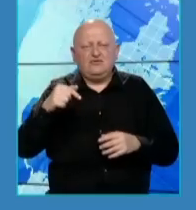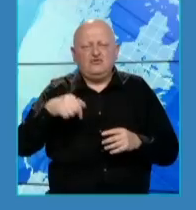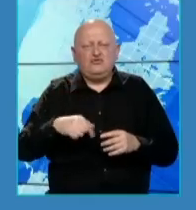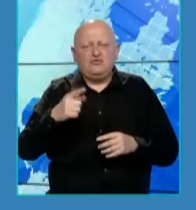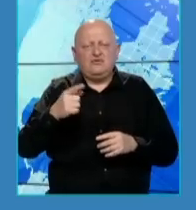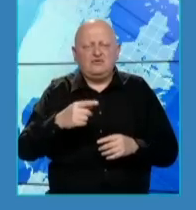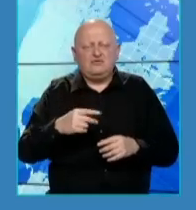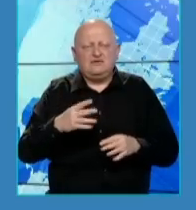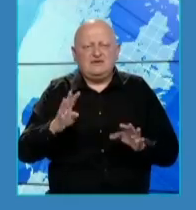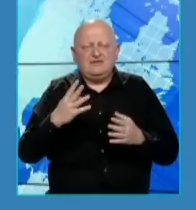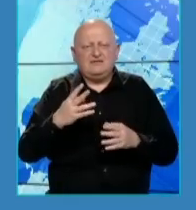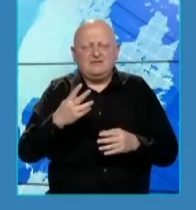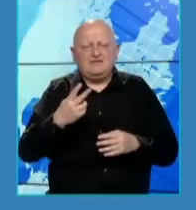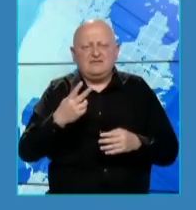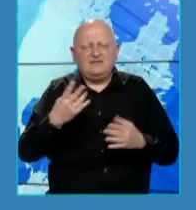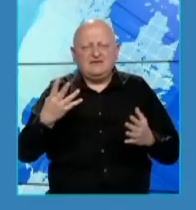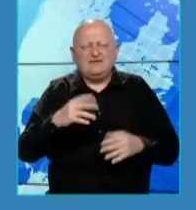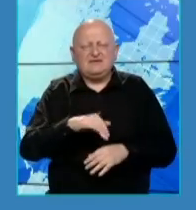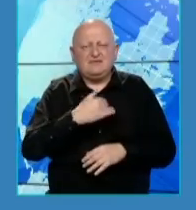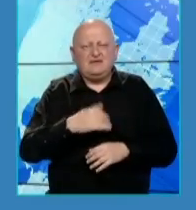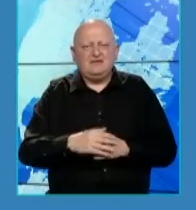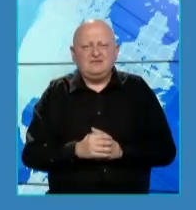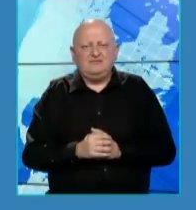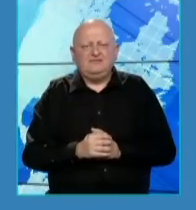jugu zemlje 29 stepeni.